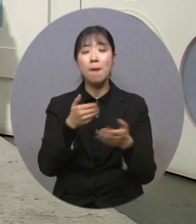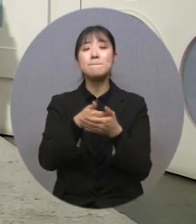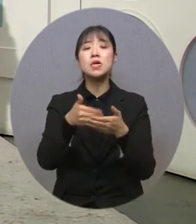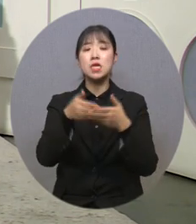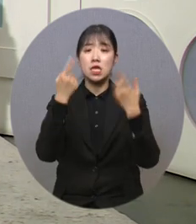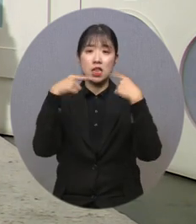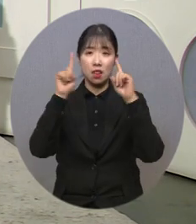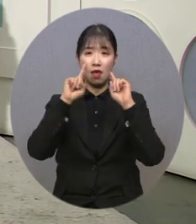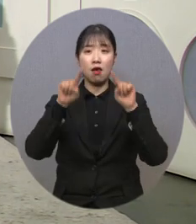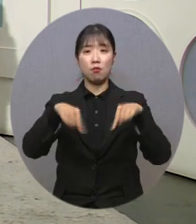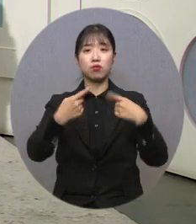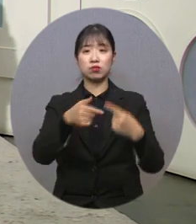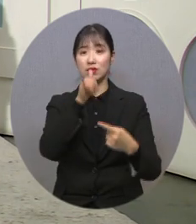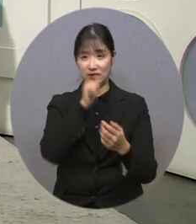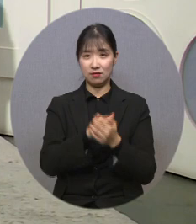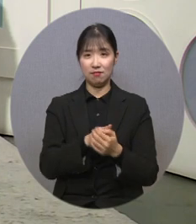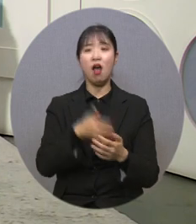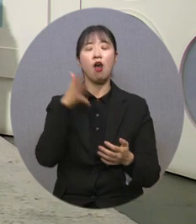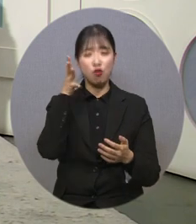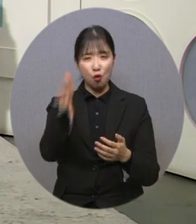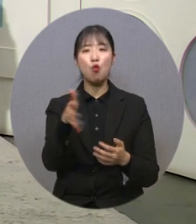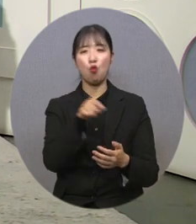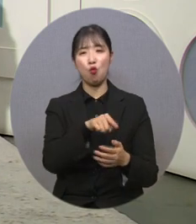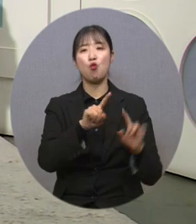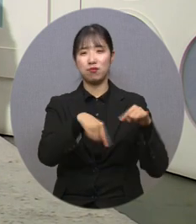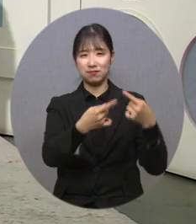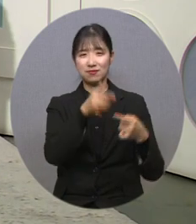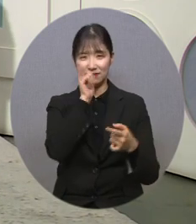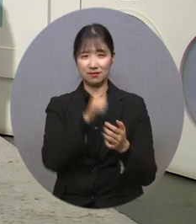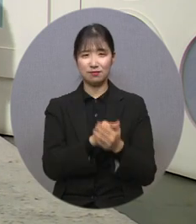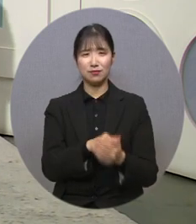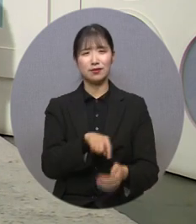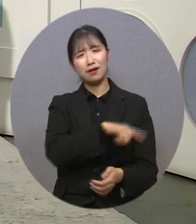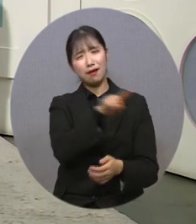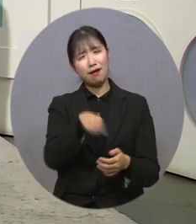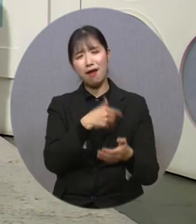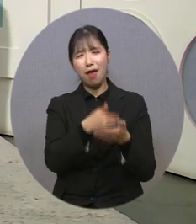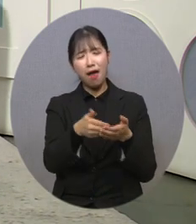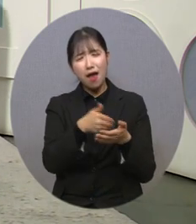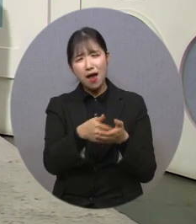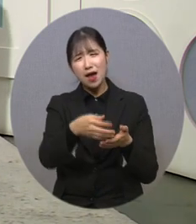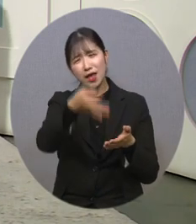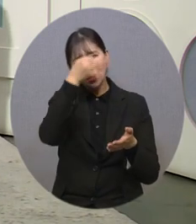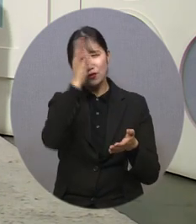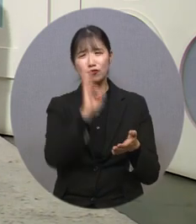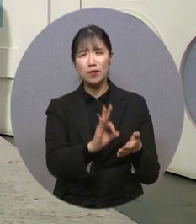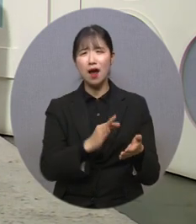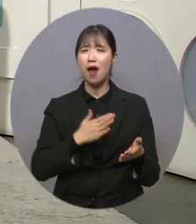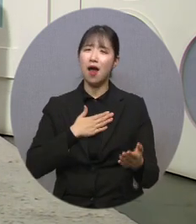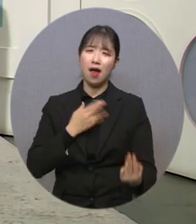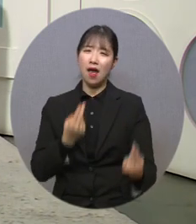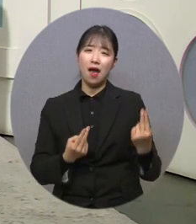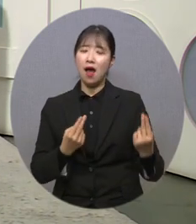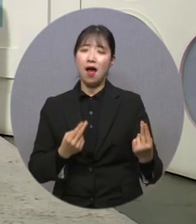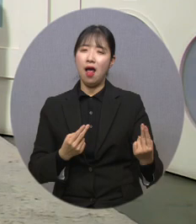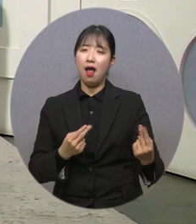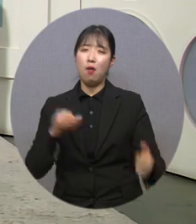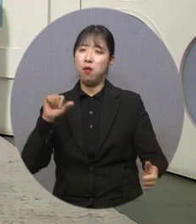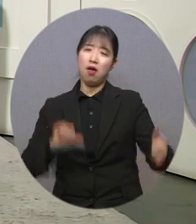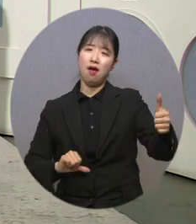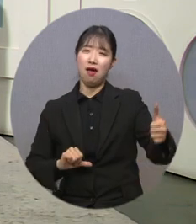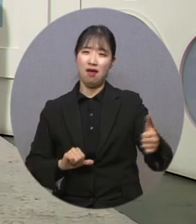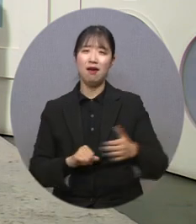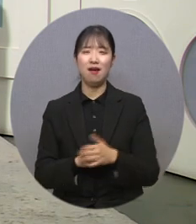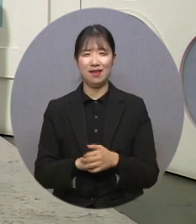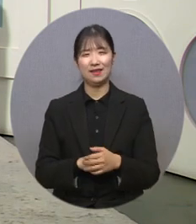아이들이 있습니다. 아야 전공이고. 전공으로 이제 갔는데 그 애들은 너무 그림을 저보다 훨씬 잘 그리는 거예요.